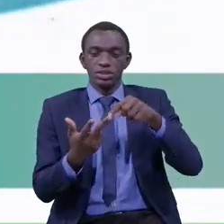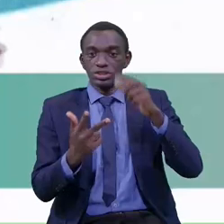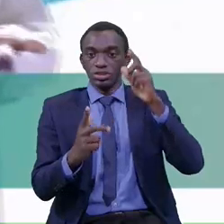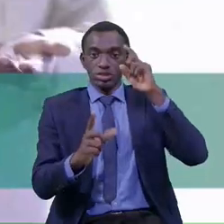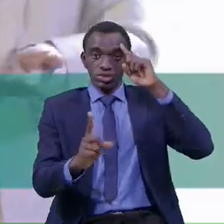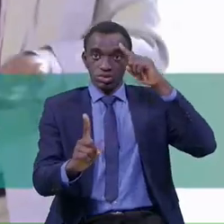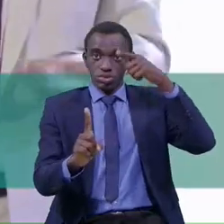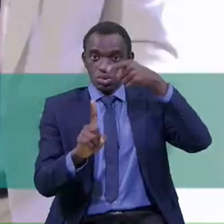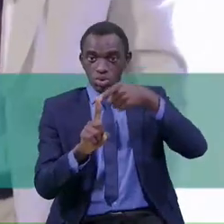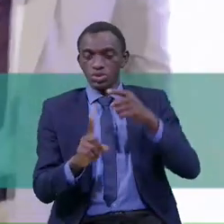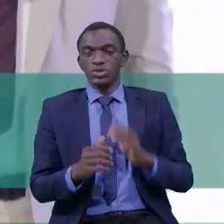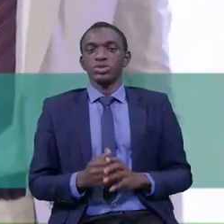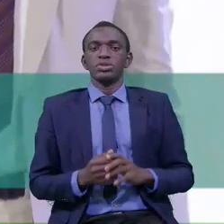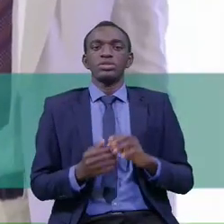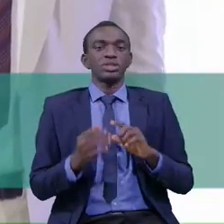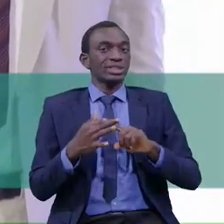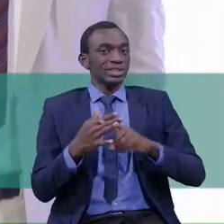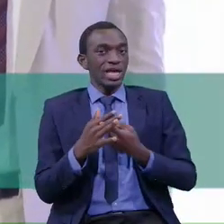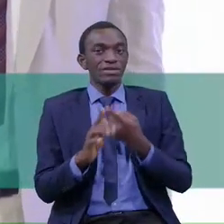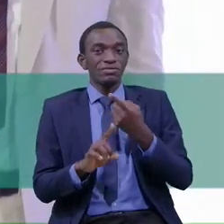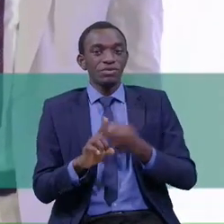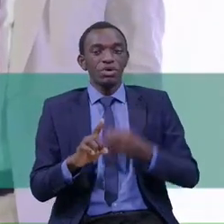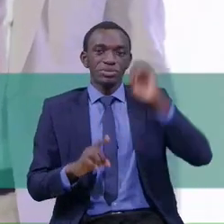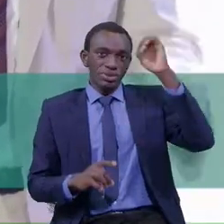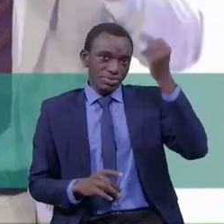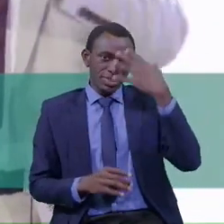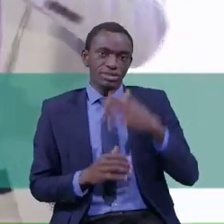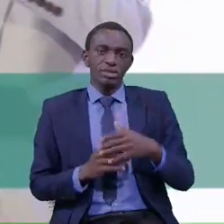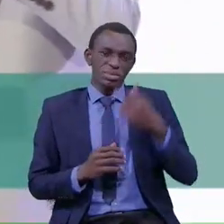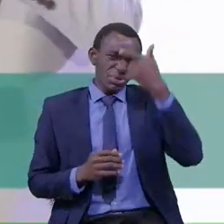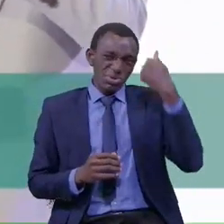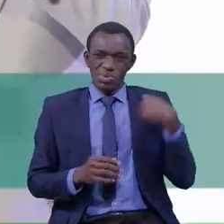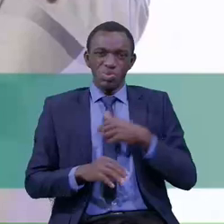objectifs. Nous devons commencer par la grâce. Nous n'avons rien du tout.